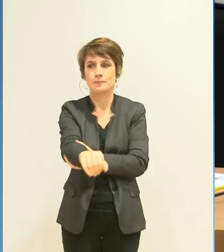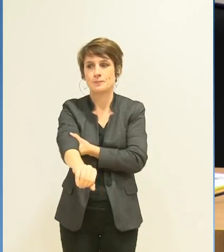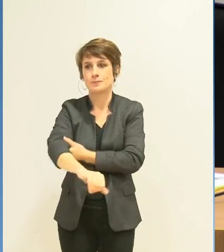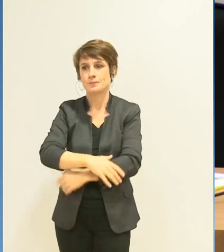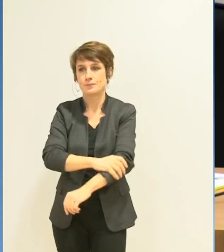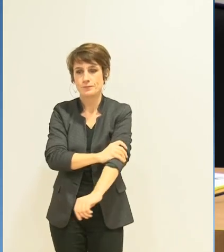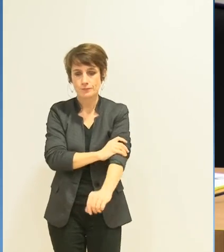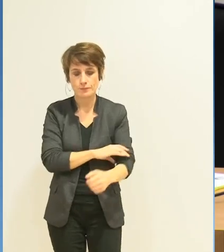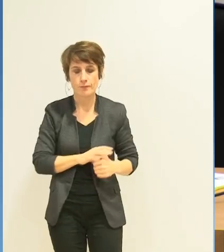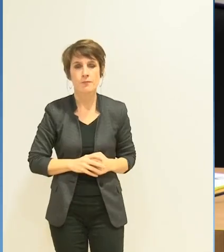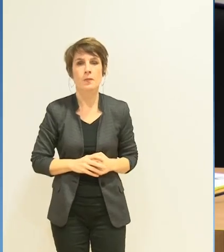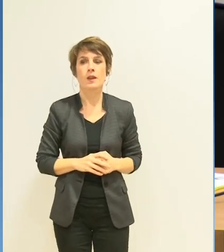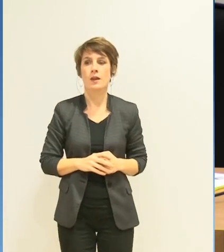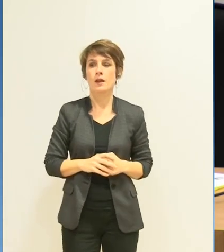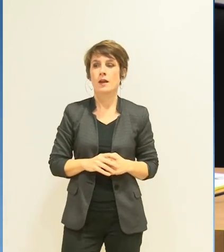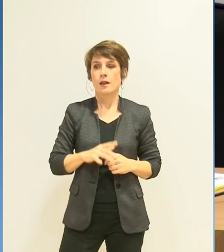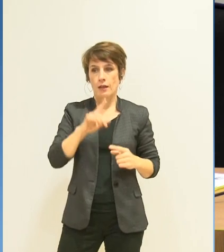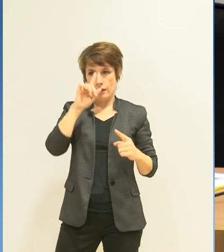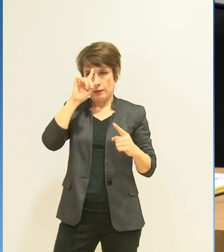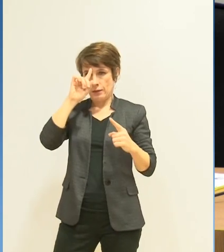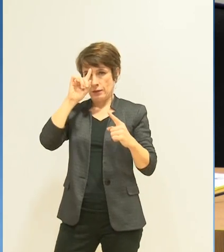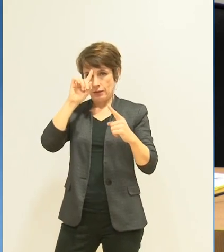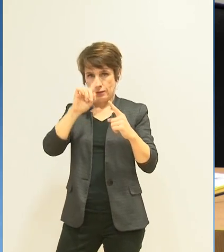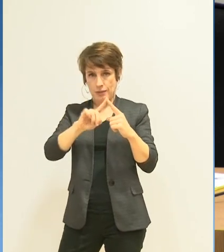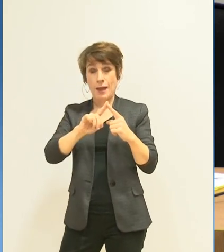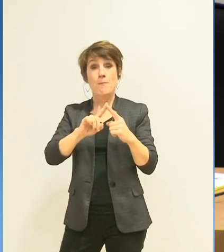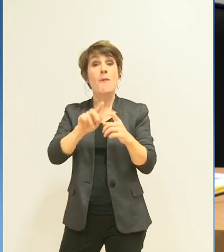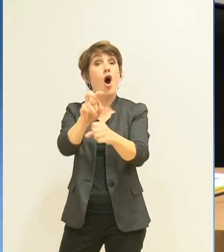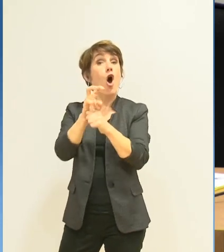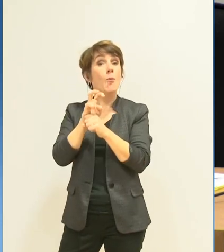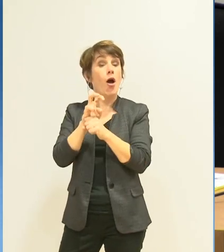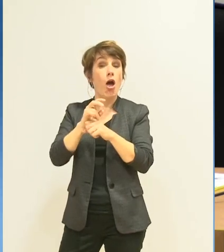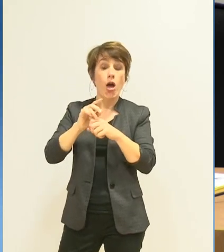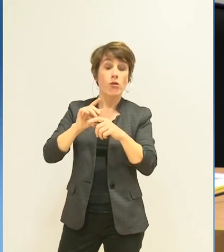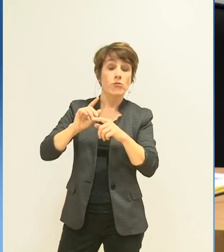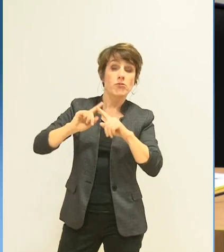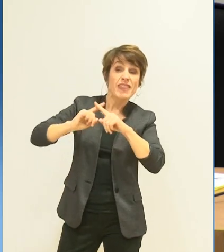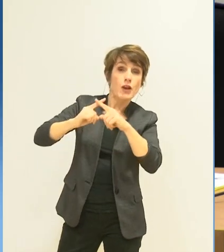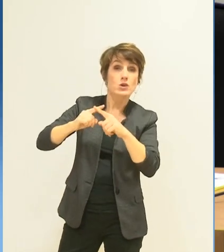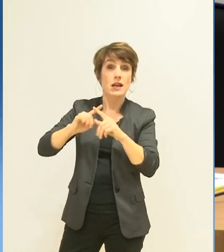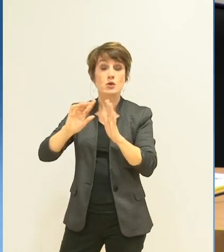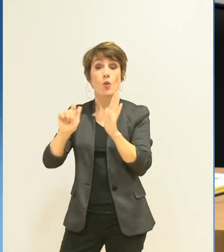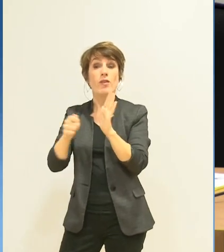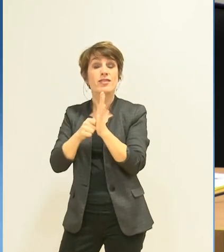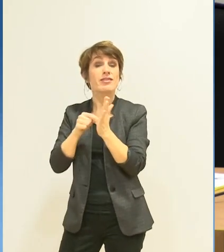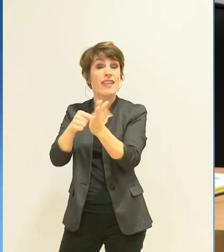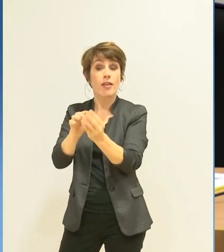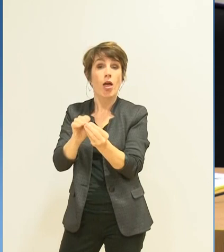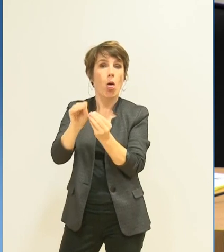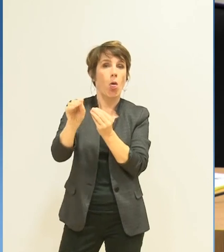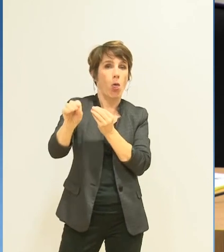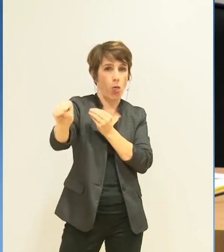sur la question de la renégociation des emprunts parce que c'est un élément non seulement